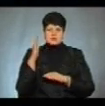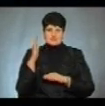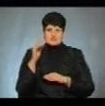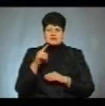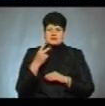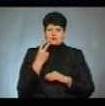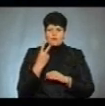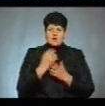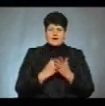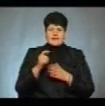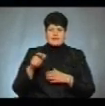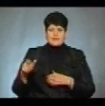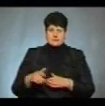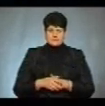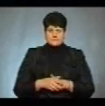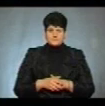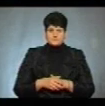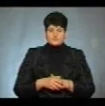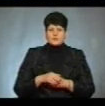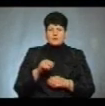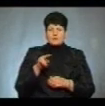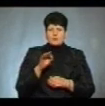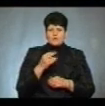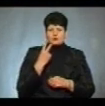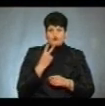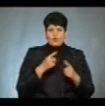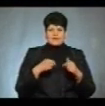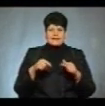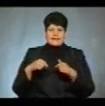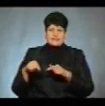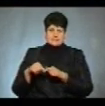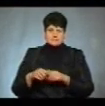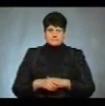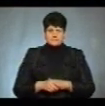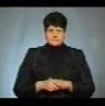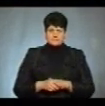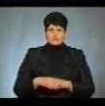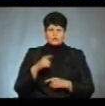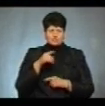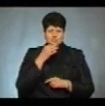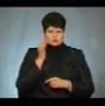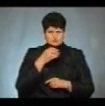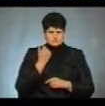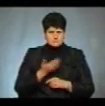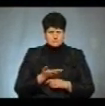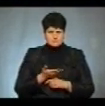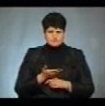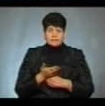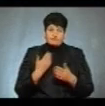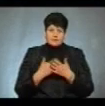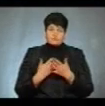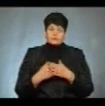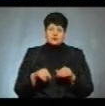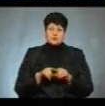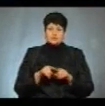двох кандидатів. По двох дільницях. Це через недосвідченість? Напевно, що так,